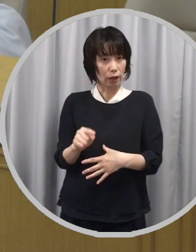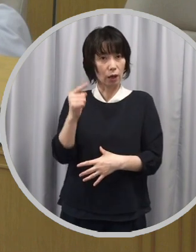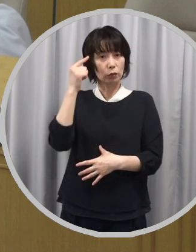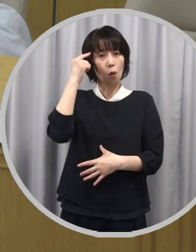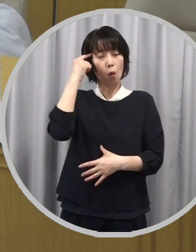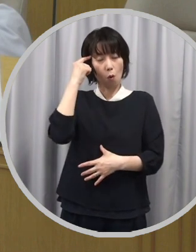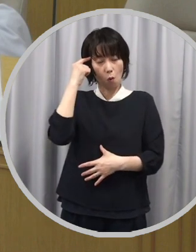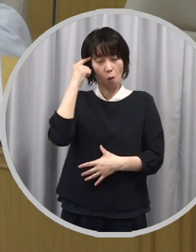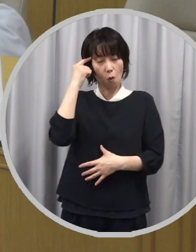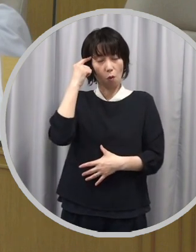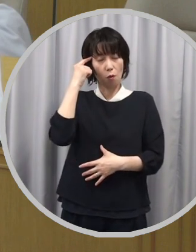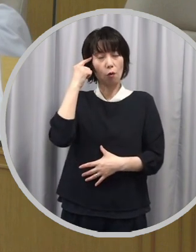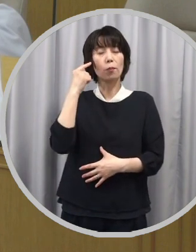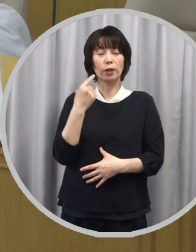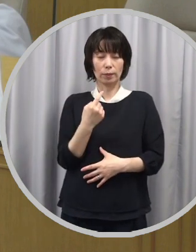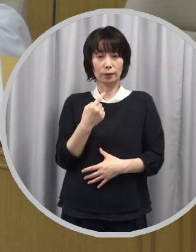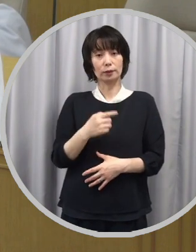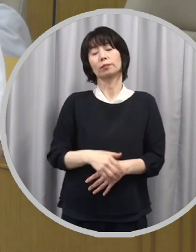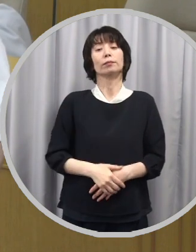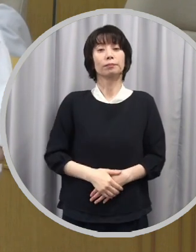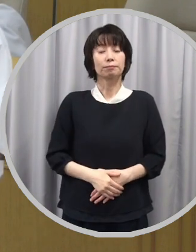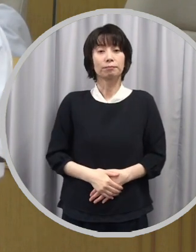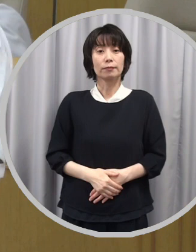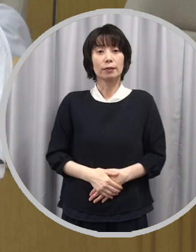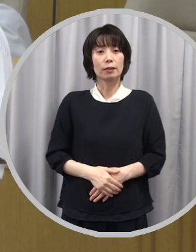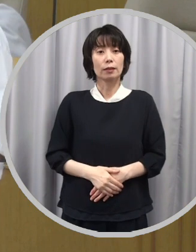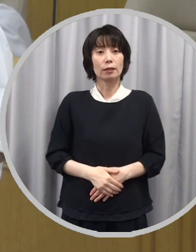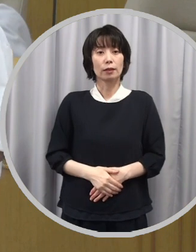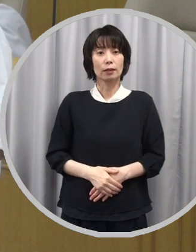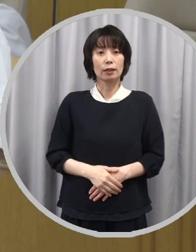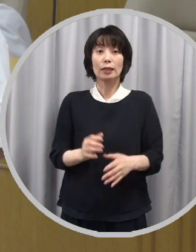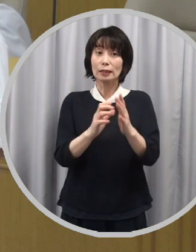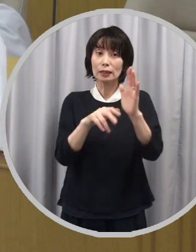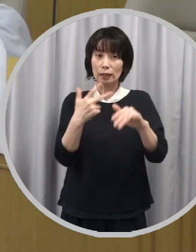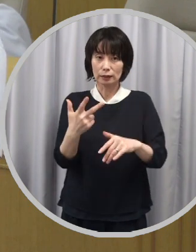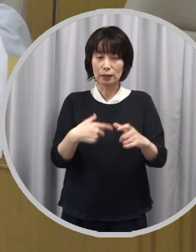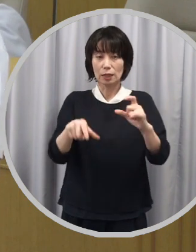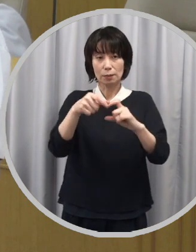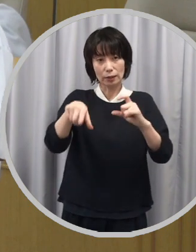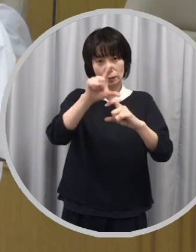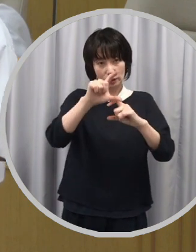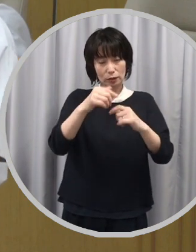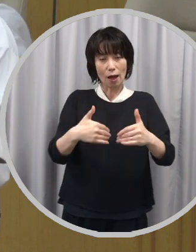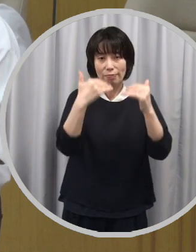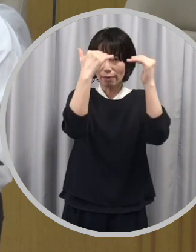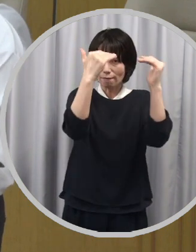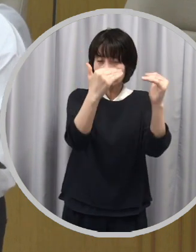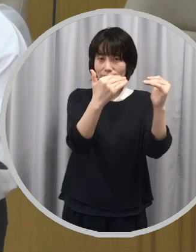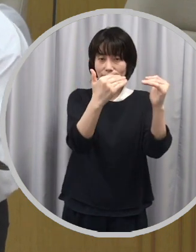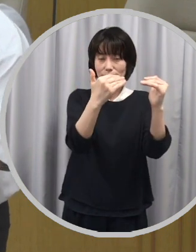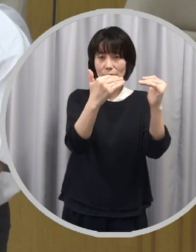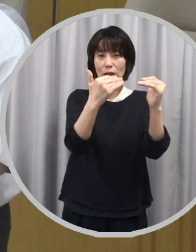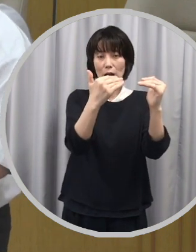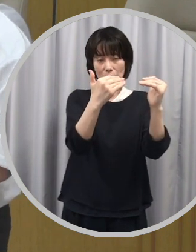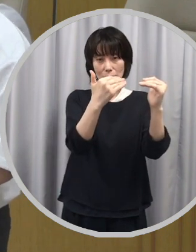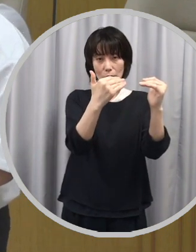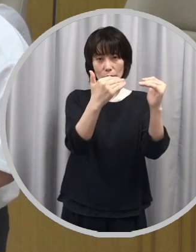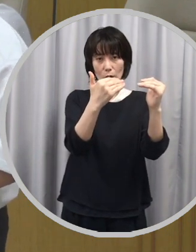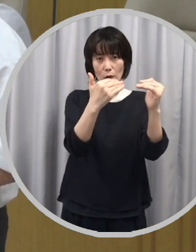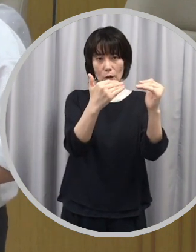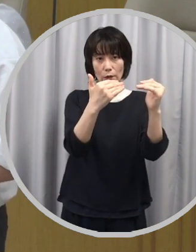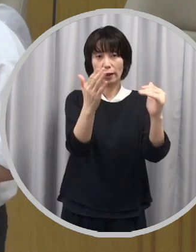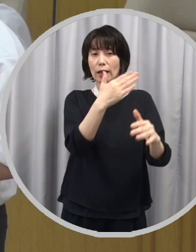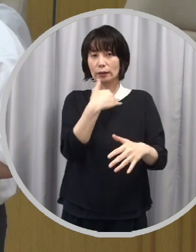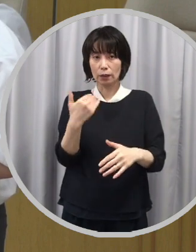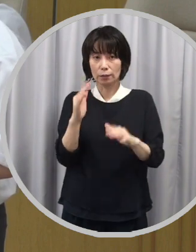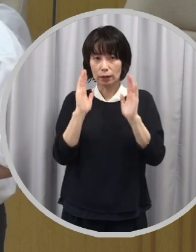改めて感じているところでございます。石狩市がますます発展していかれることを私